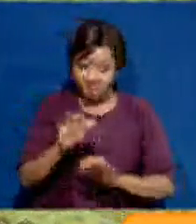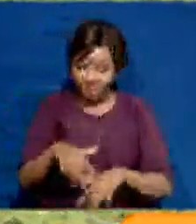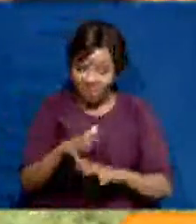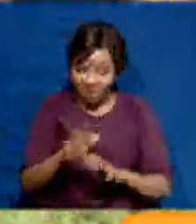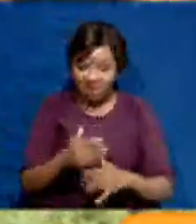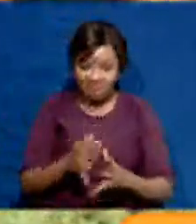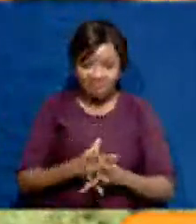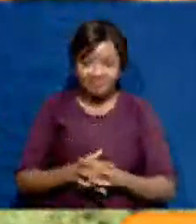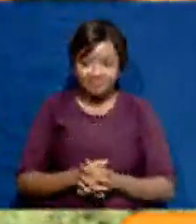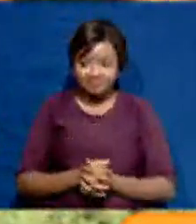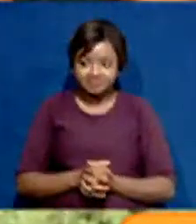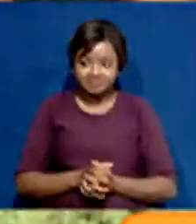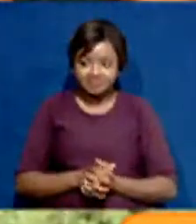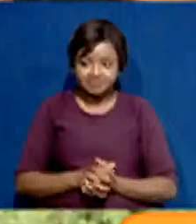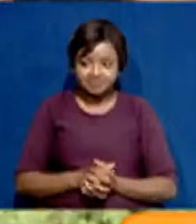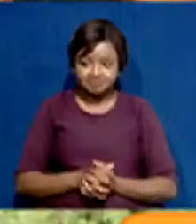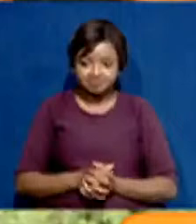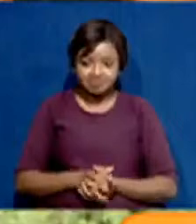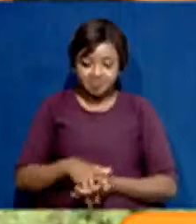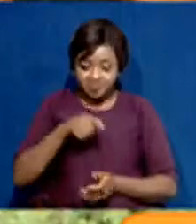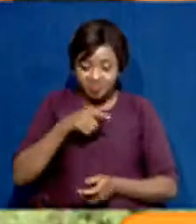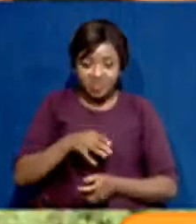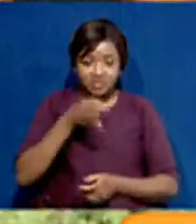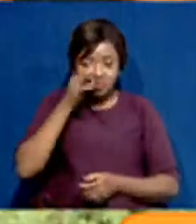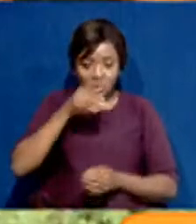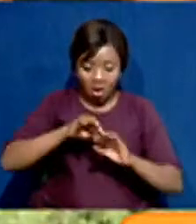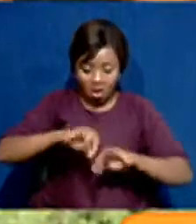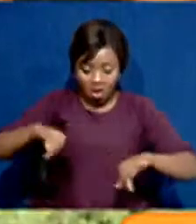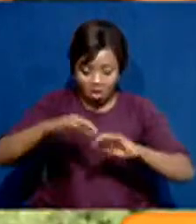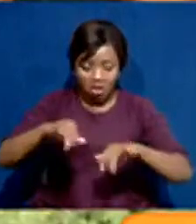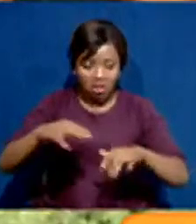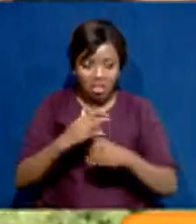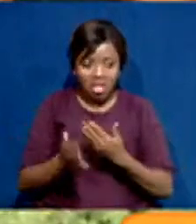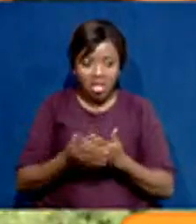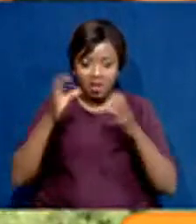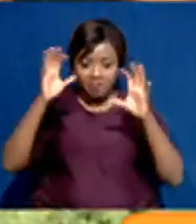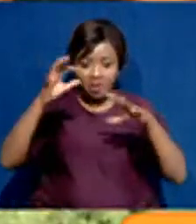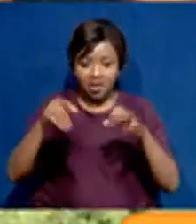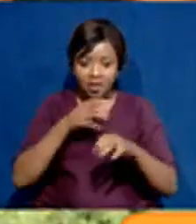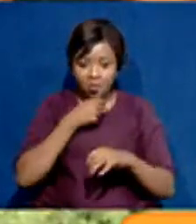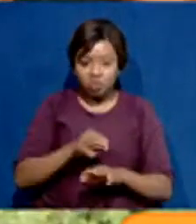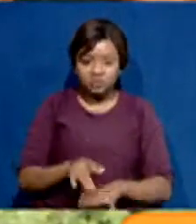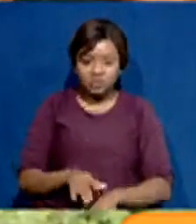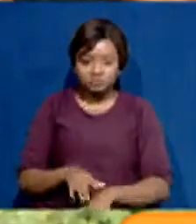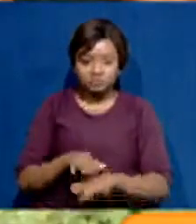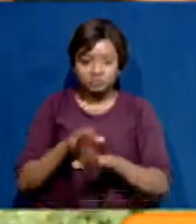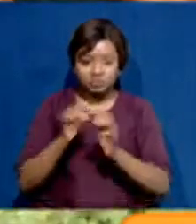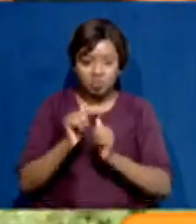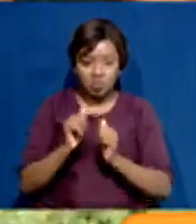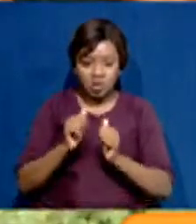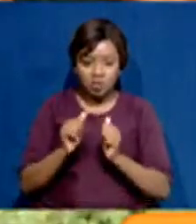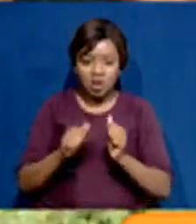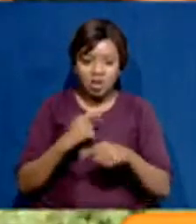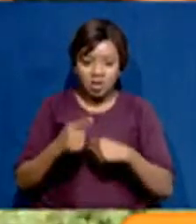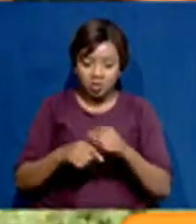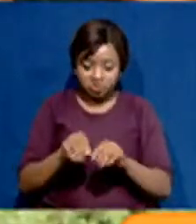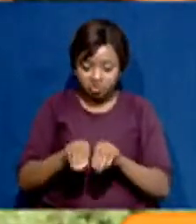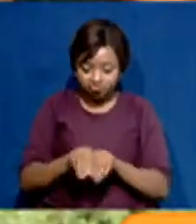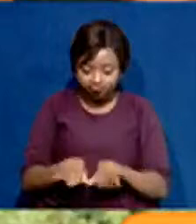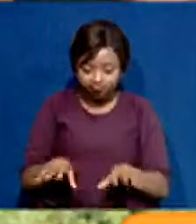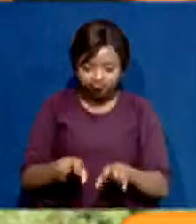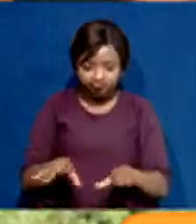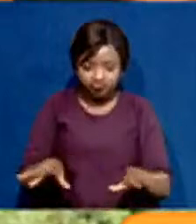use. Kuweka mvua kwa shamba, hii mitaro tunachimba ina harvest maji. Na iki harvest maji inaingia polepole huko kwa